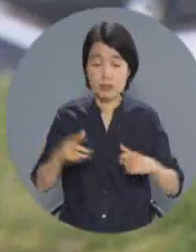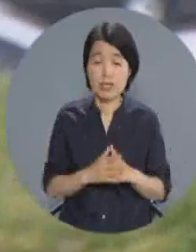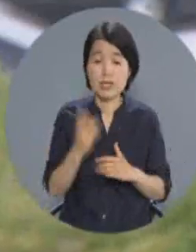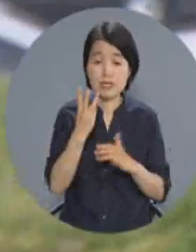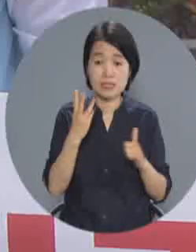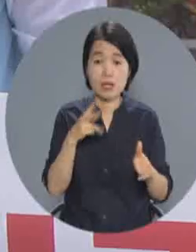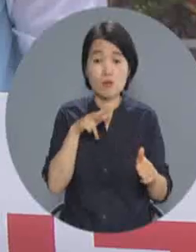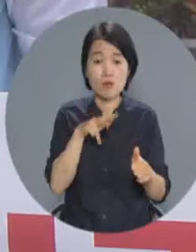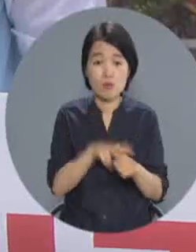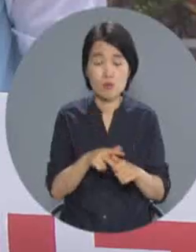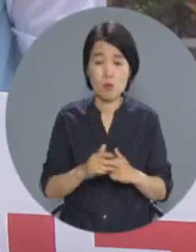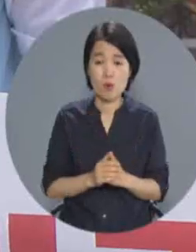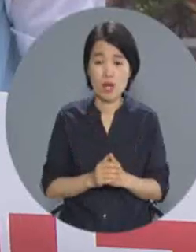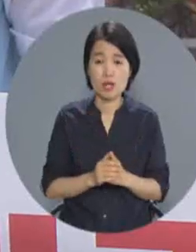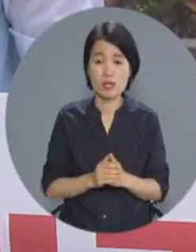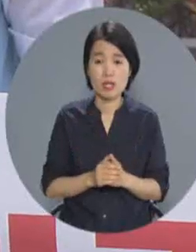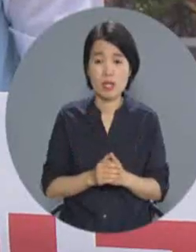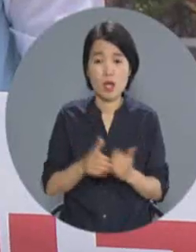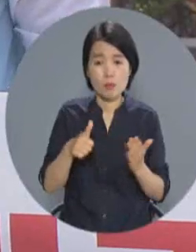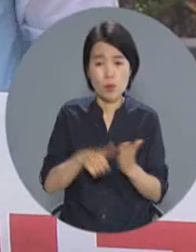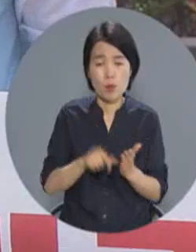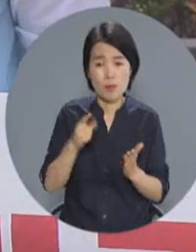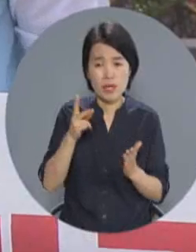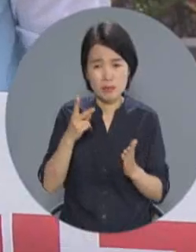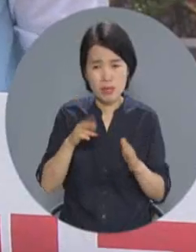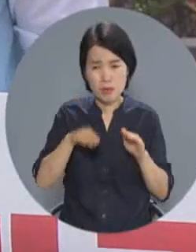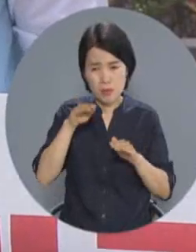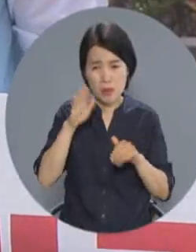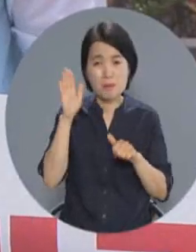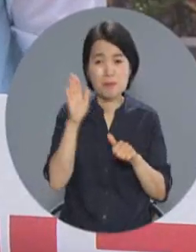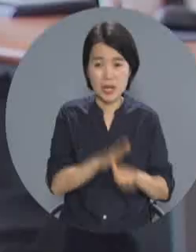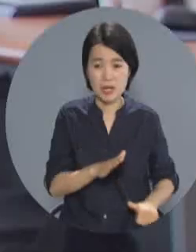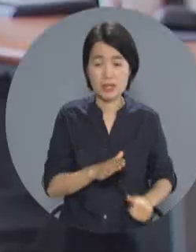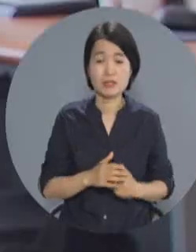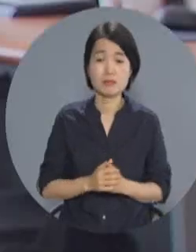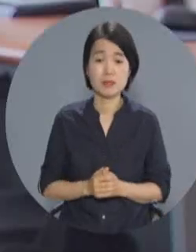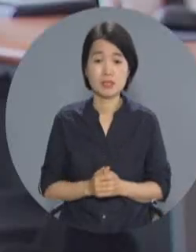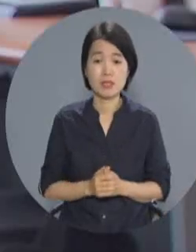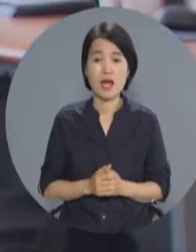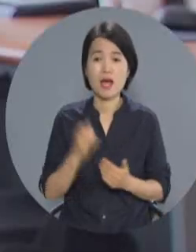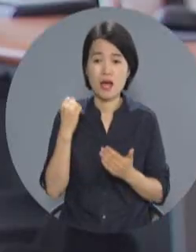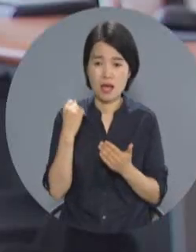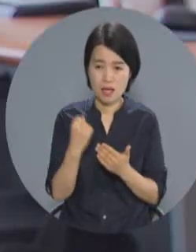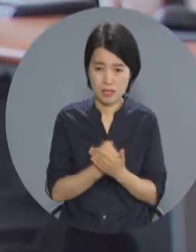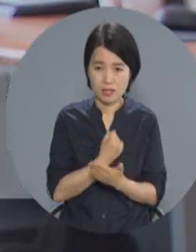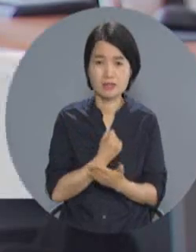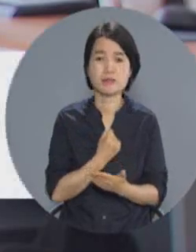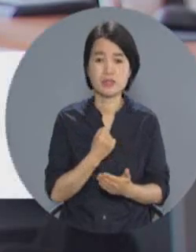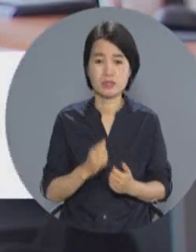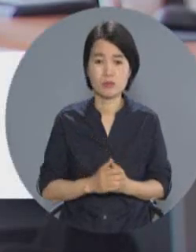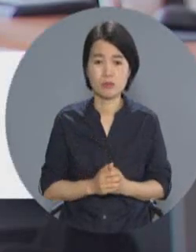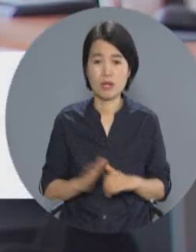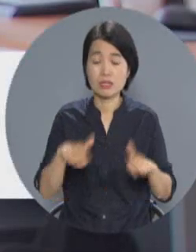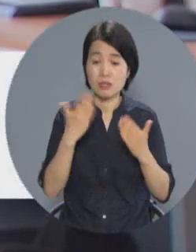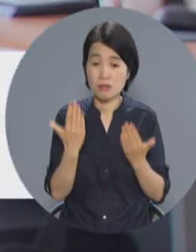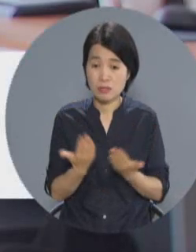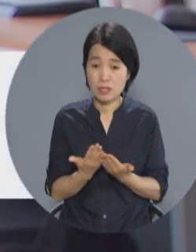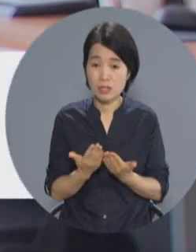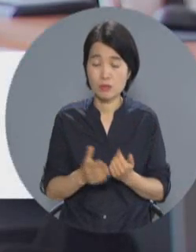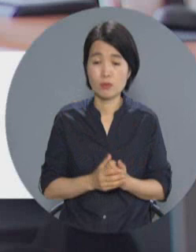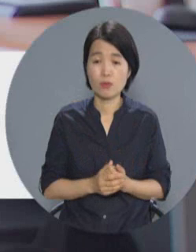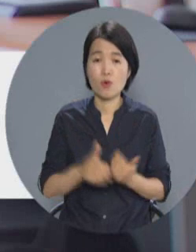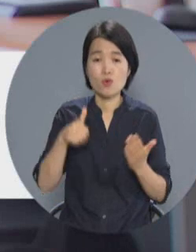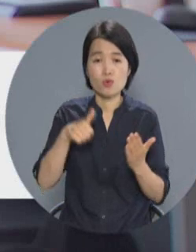3명의 후보가 불과 1,200여 표차 낙선이었습니다. 이제 아쉽게도 전체적으로